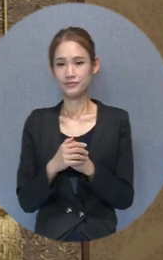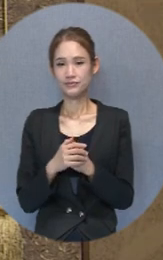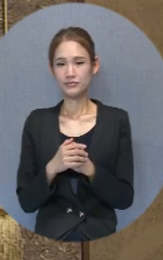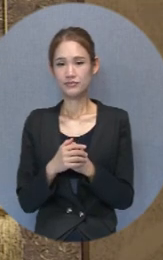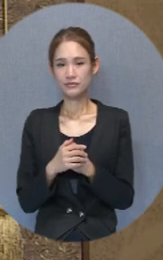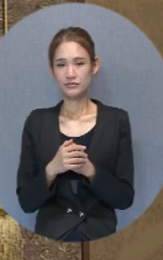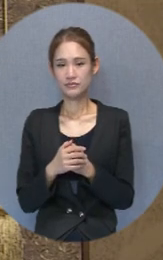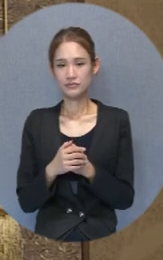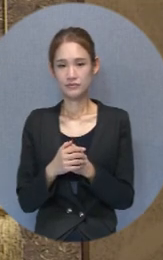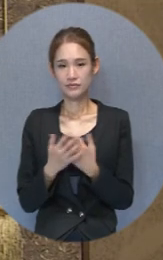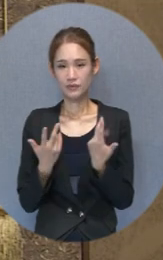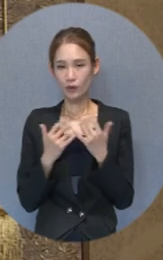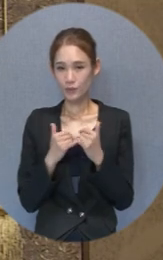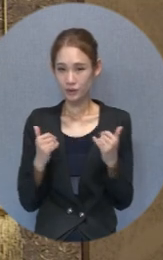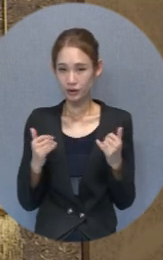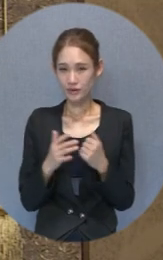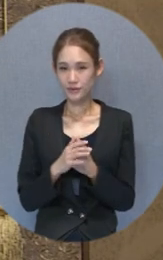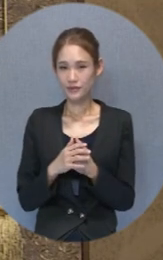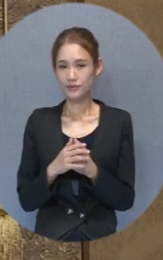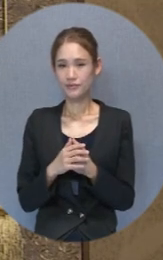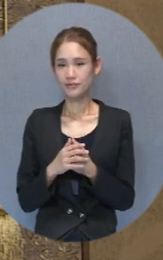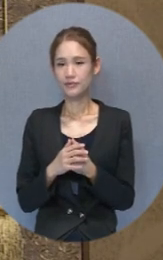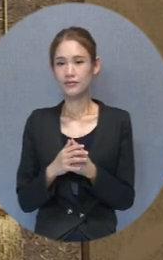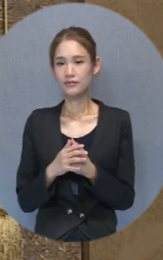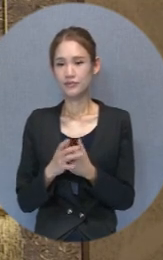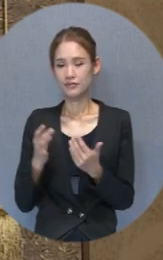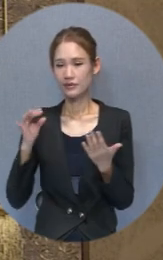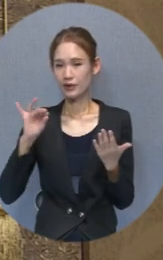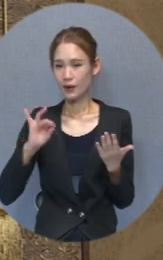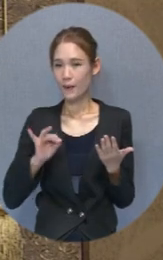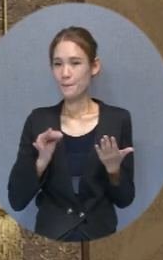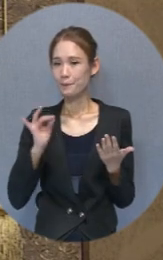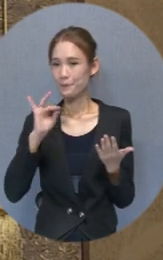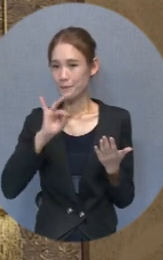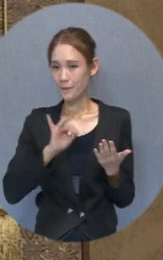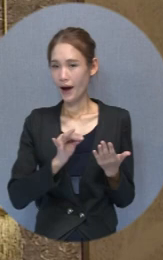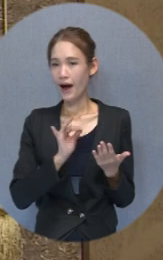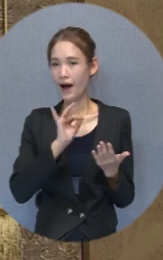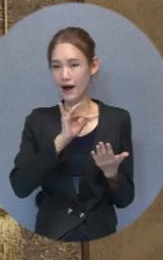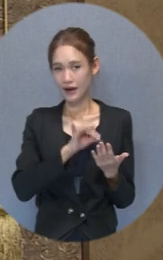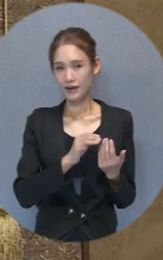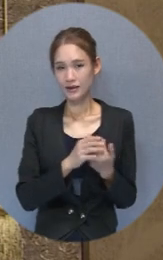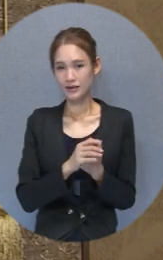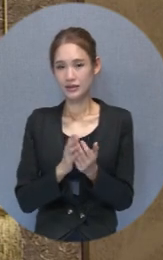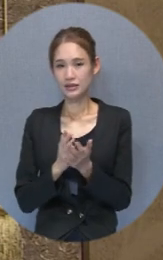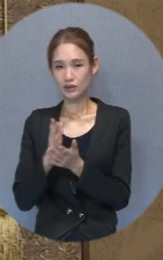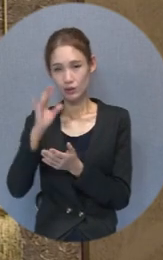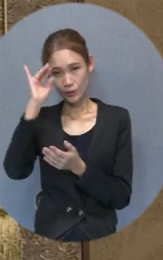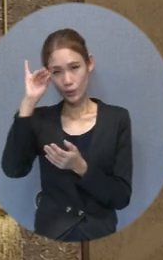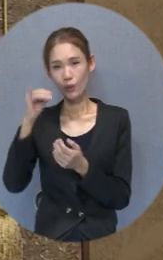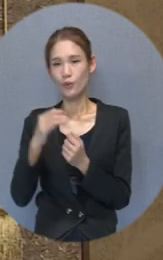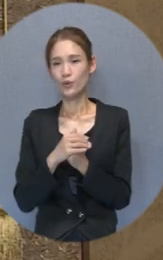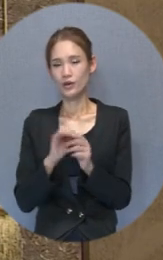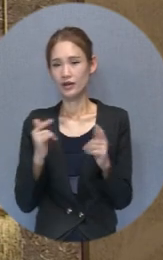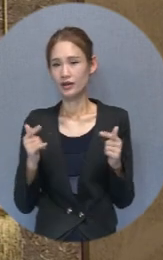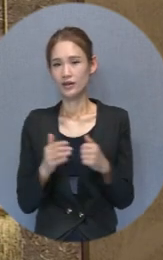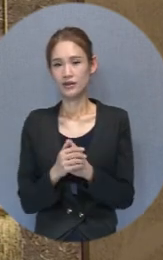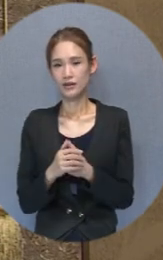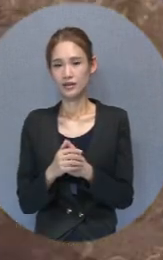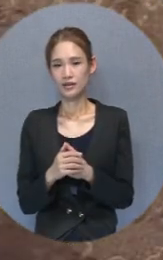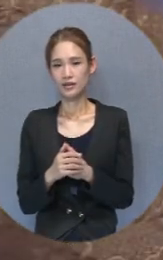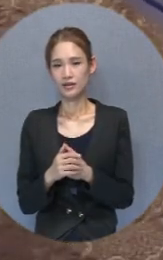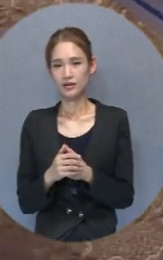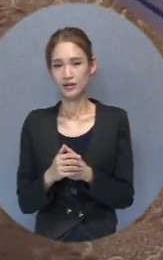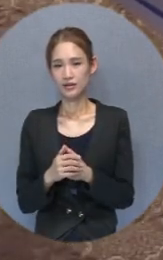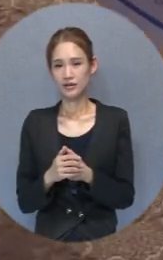이게 봉사자분들이 이걸 다 바느질을 하시는 거예요. 전문 이 공예를 하신 분들이 아니라 아니고요. 예. 네.